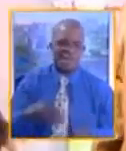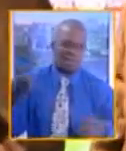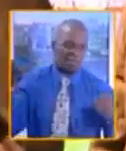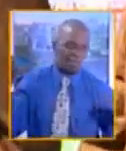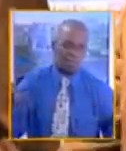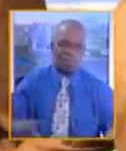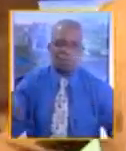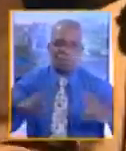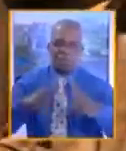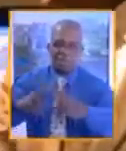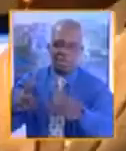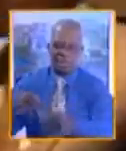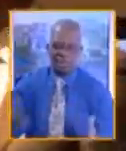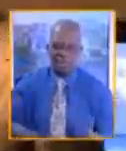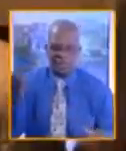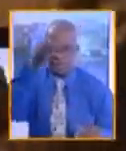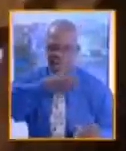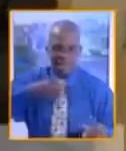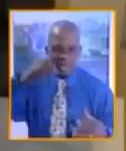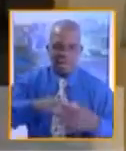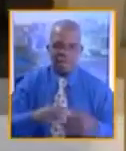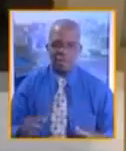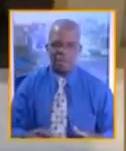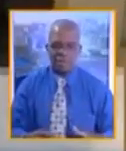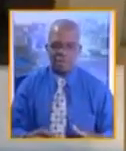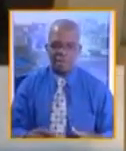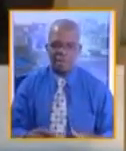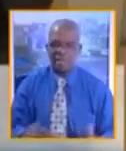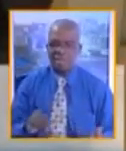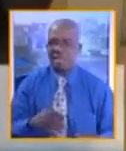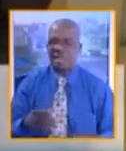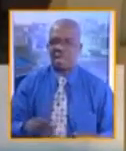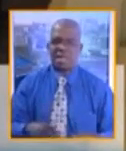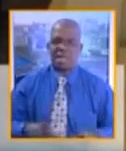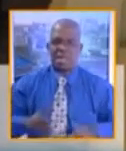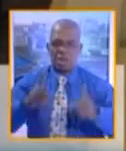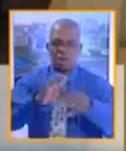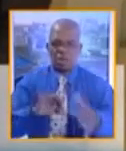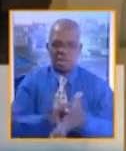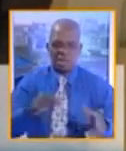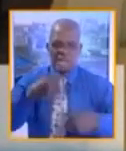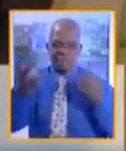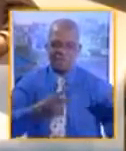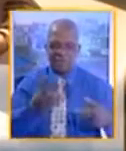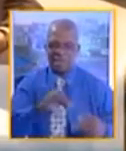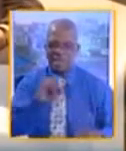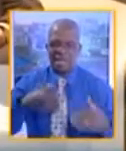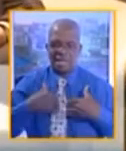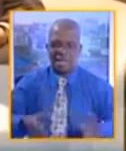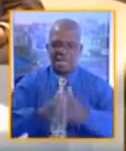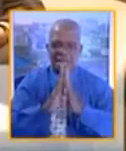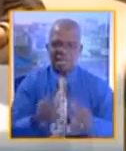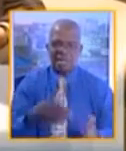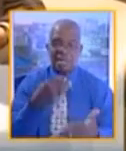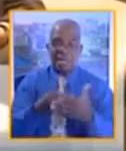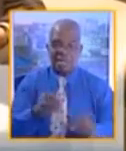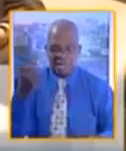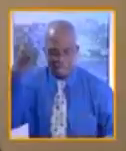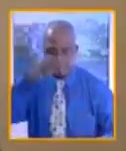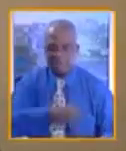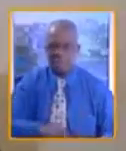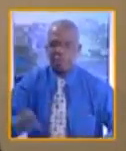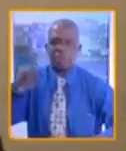pôles financiers internationaux a porté fruit. Près de 1140 milliards de francs CFA récoltés sur le marché de